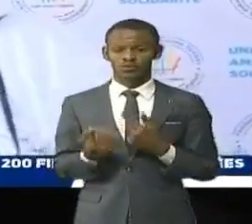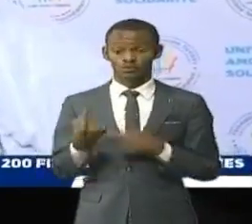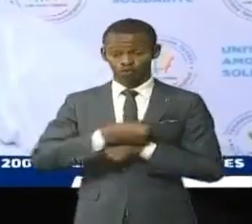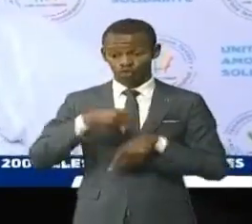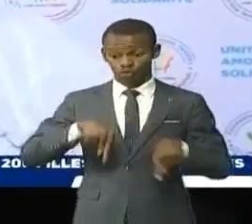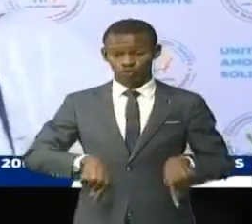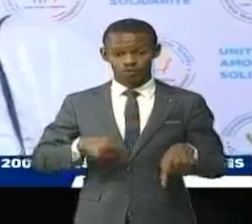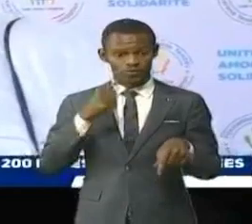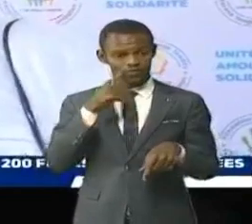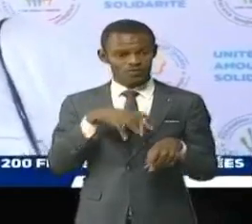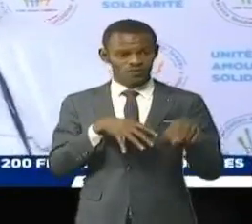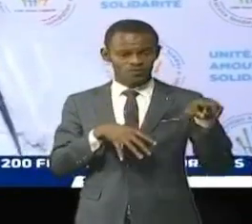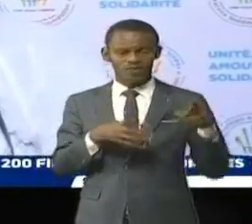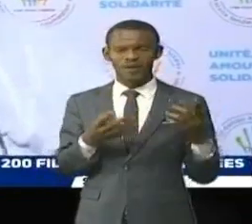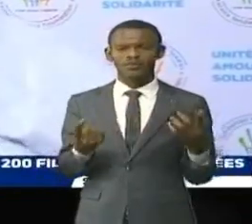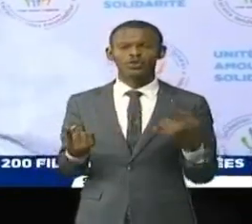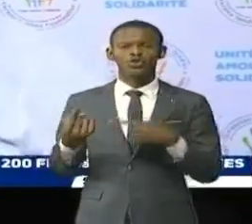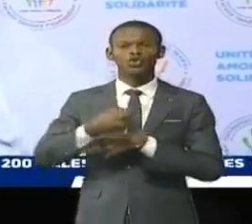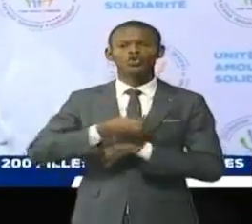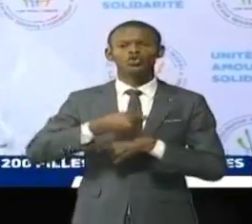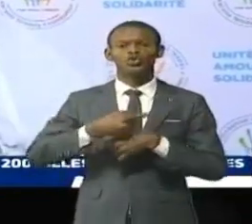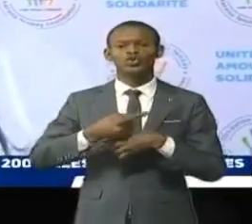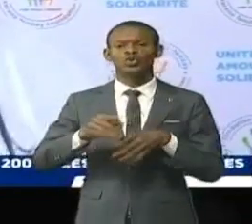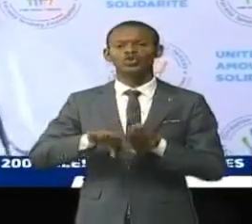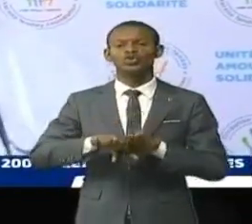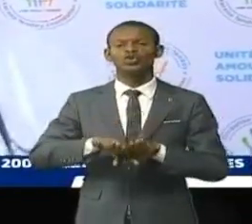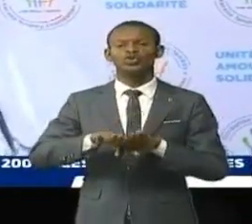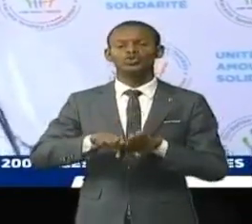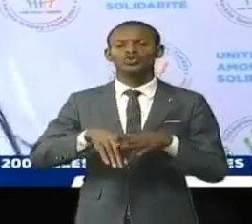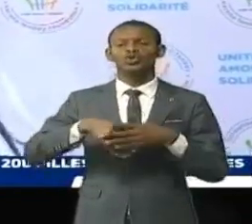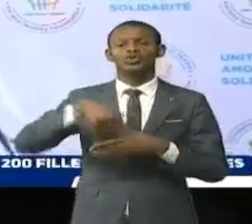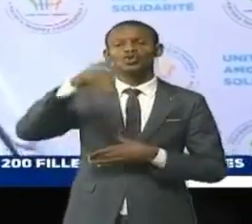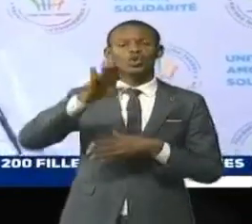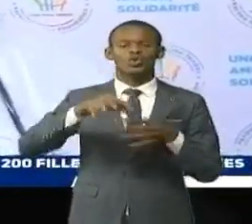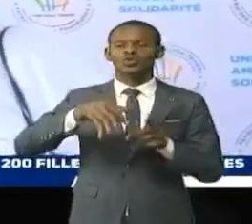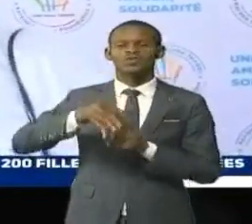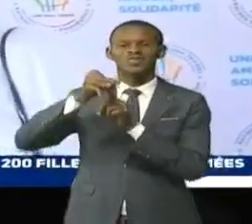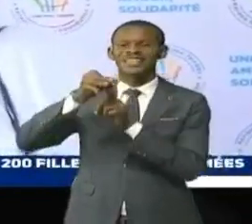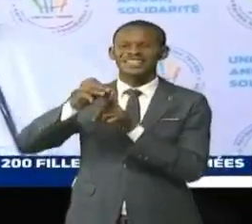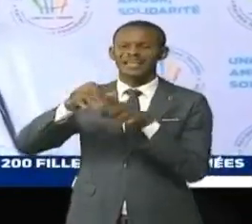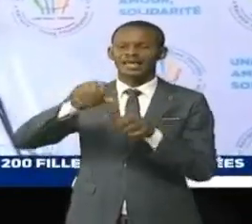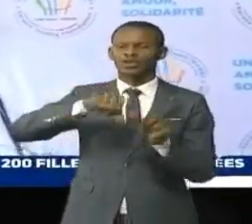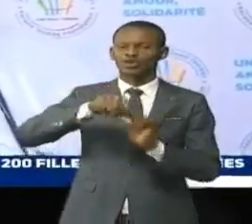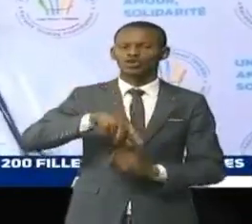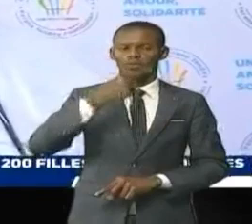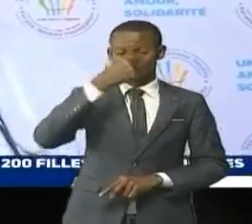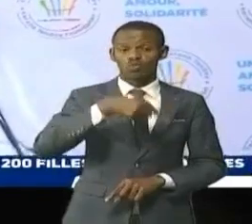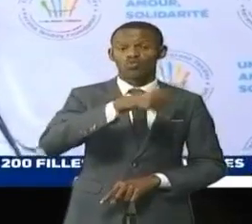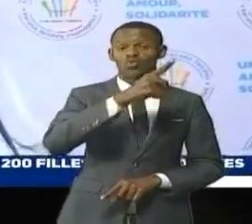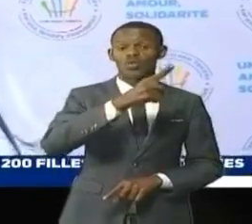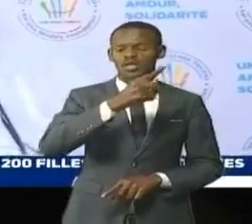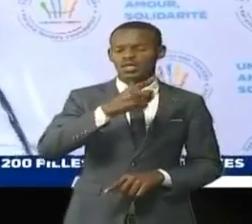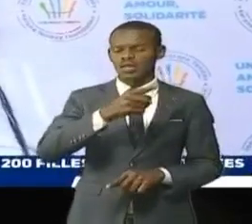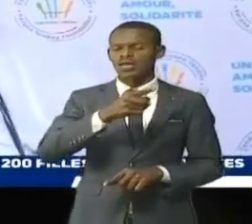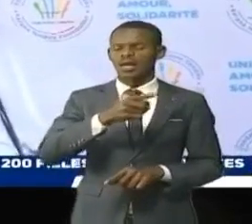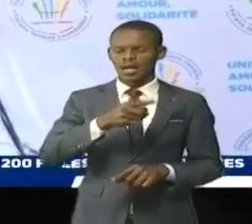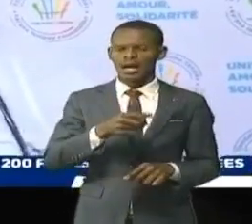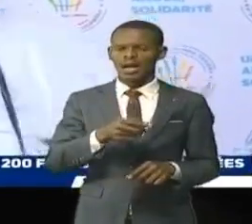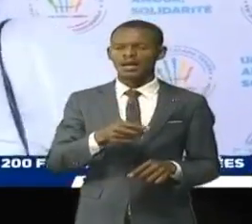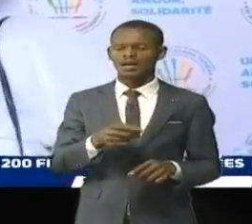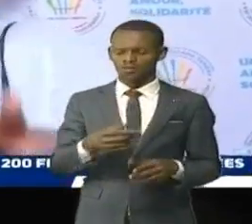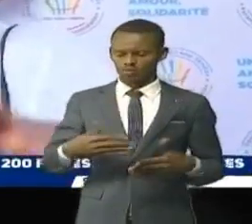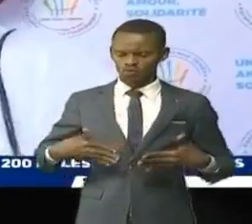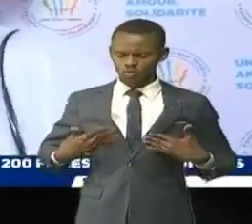Nous sommes contentes du soutien de maman Keren Tendai dans l'autonomisation des mères célibataires de la commune